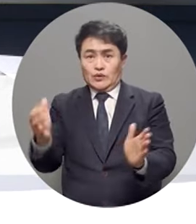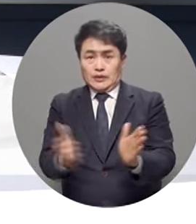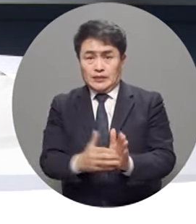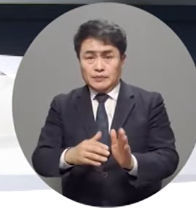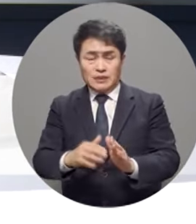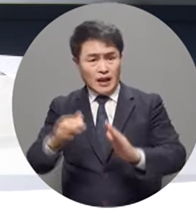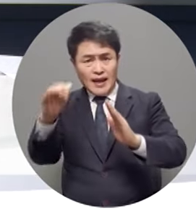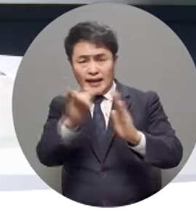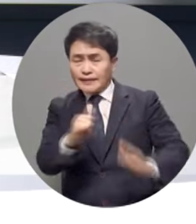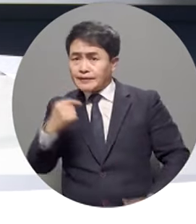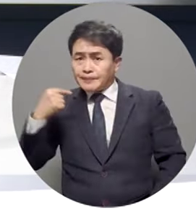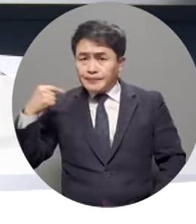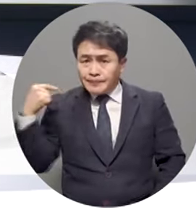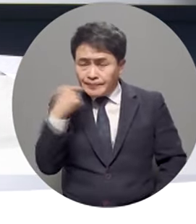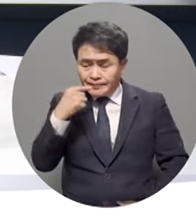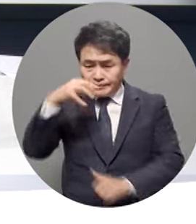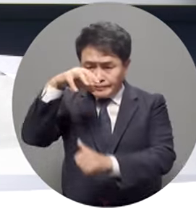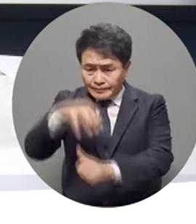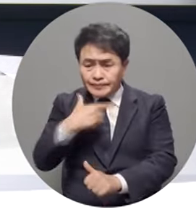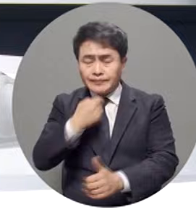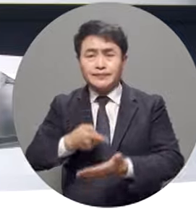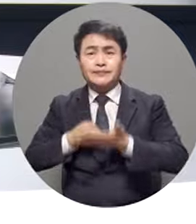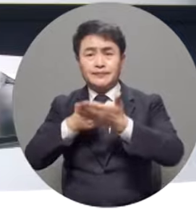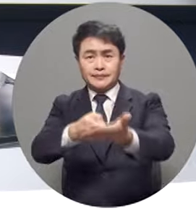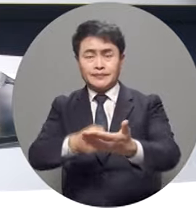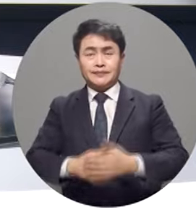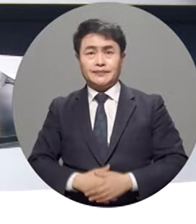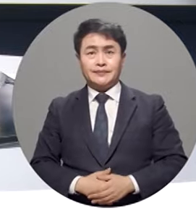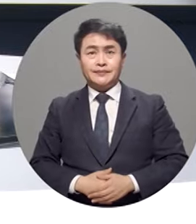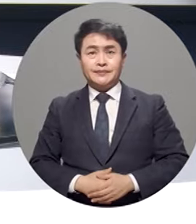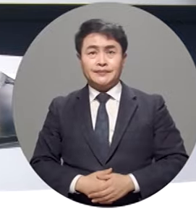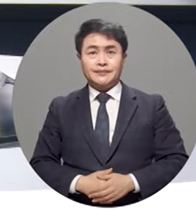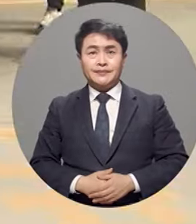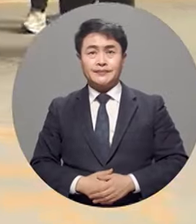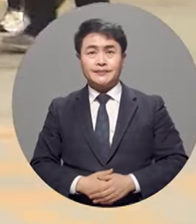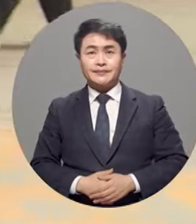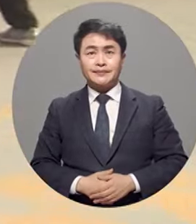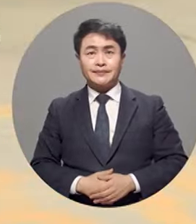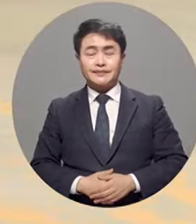유족들은 엄벌에 처해달라고 호소했습니다. 류현준 기자입니다.